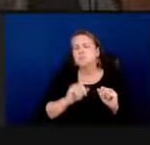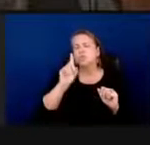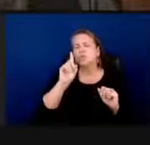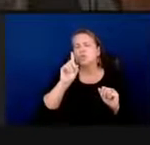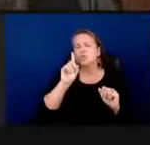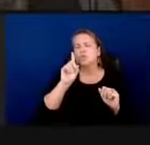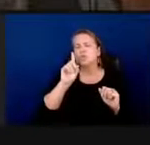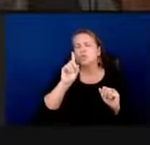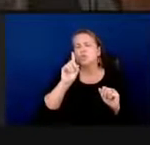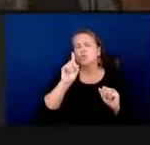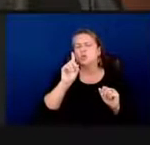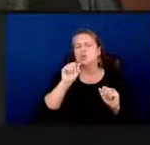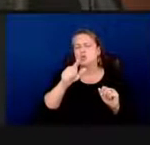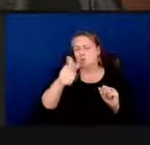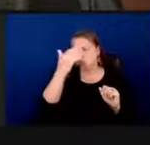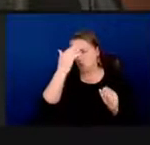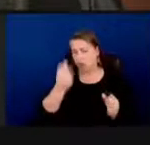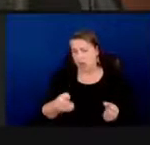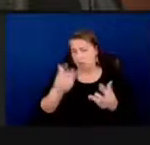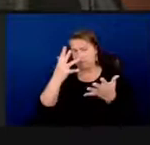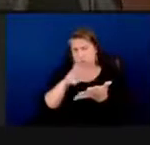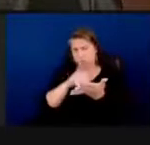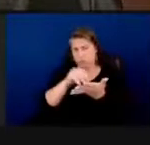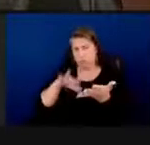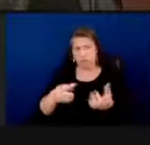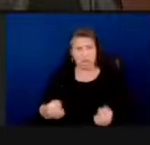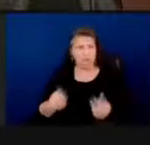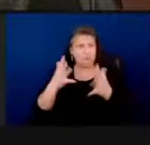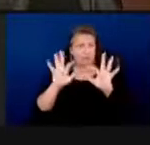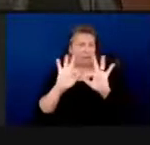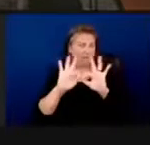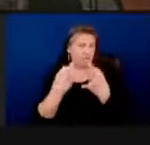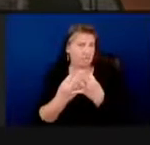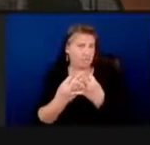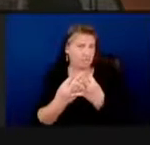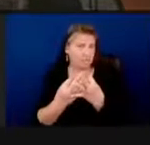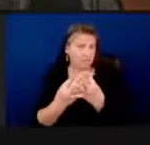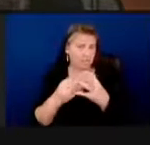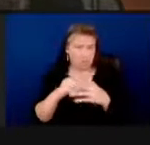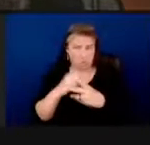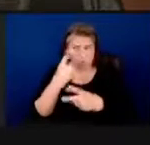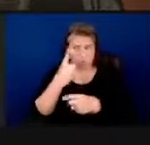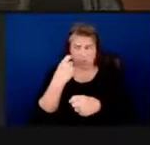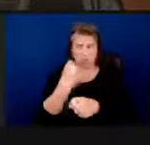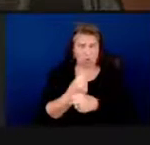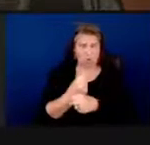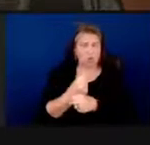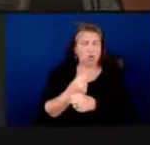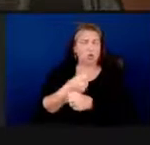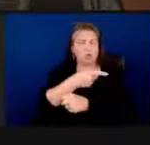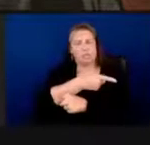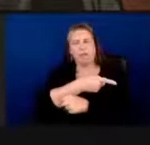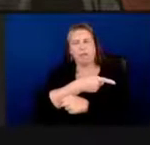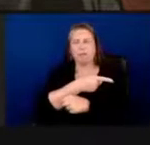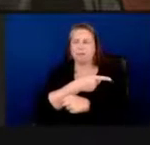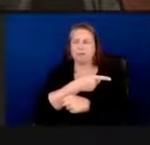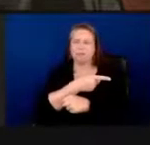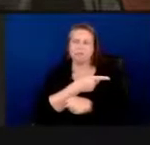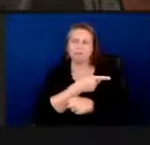Je, unajua idadi kamili ya wanafunzi